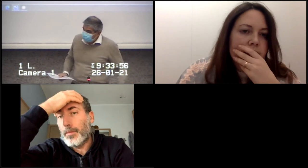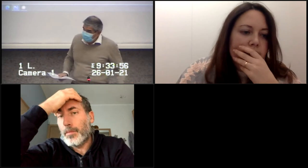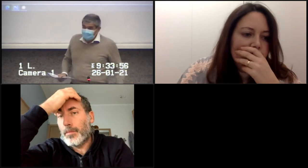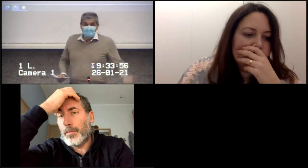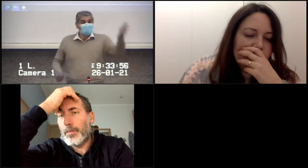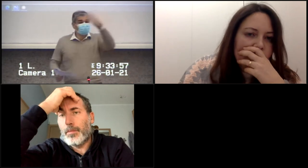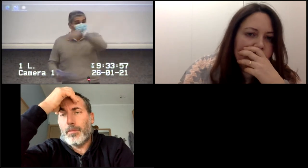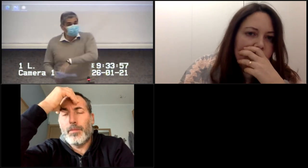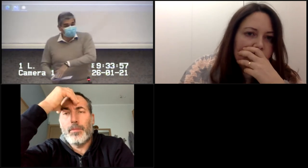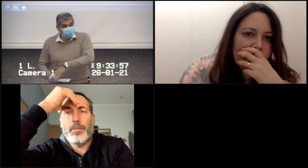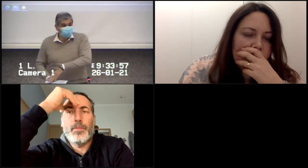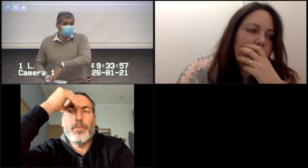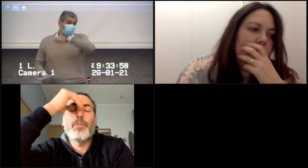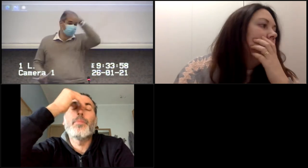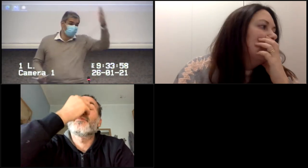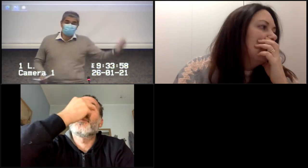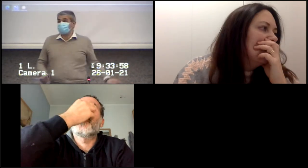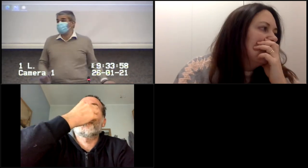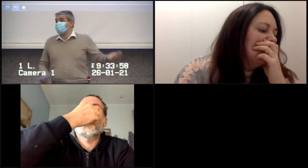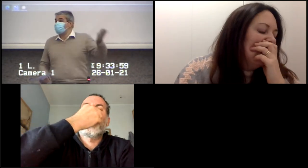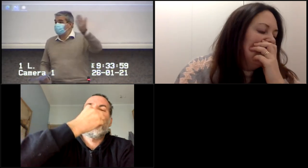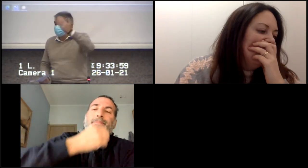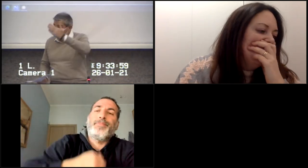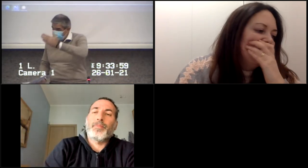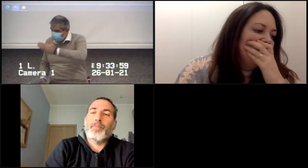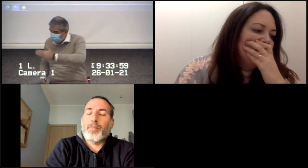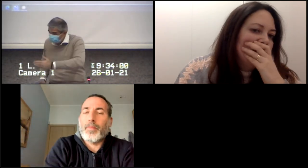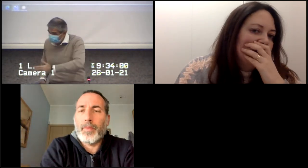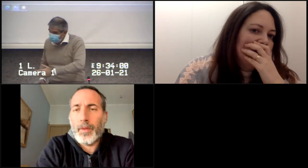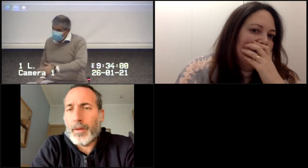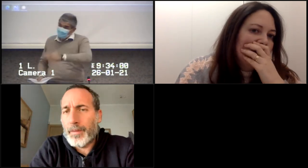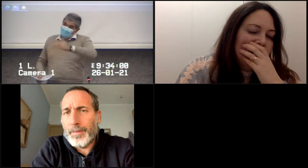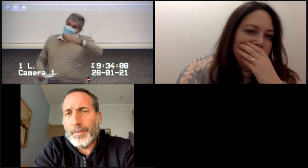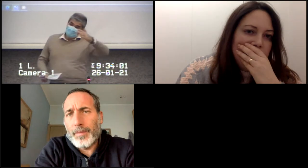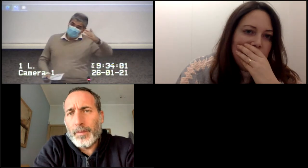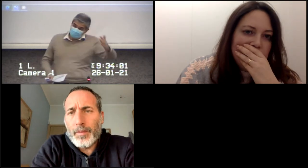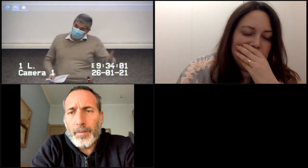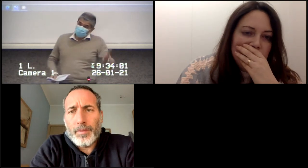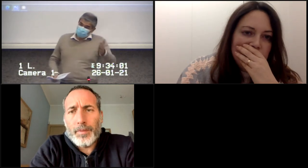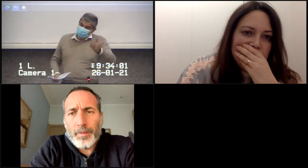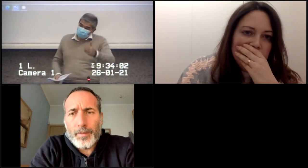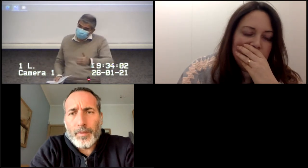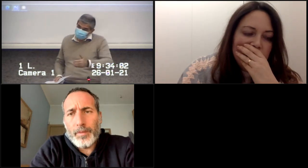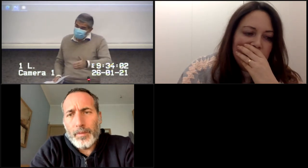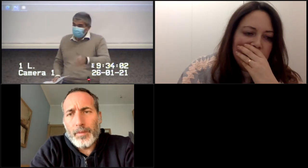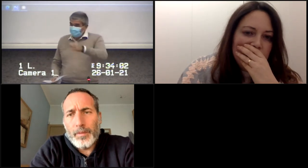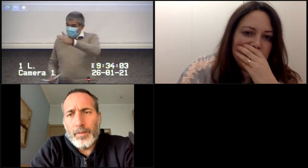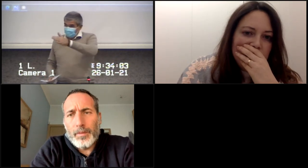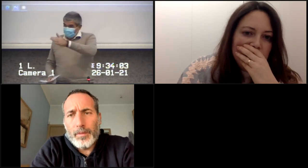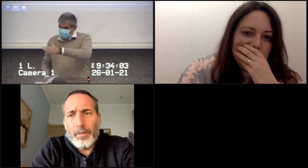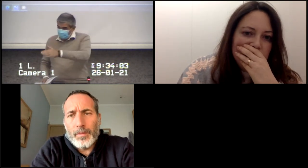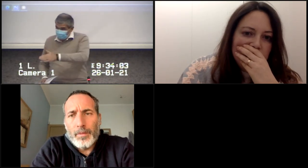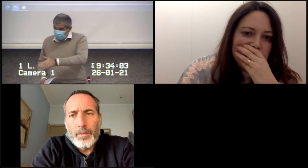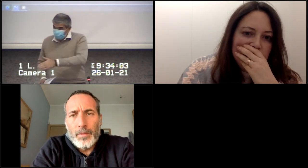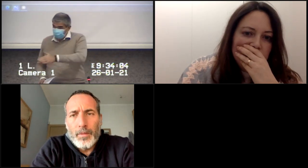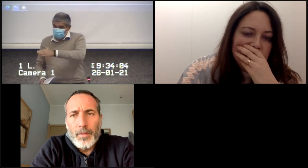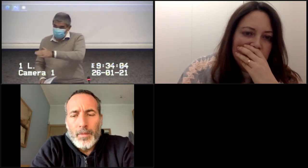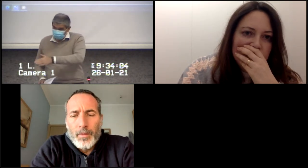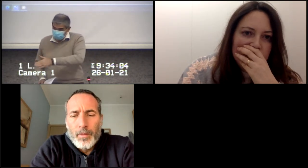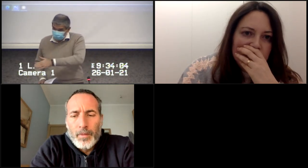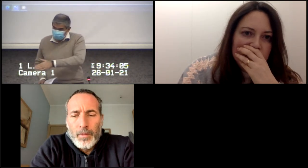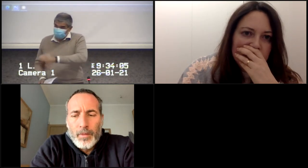sestese, non ne beneficiano perché questa legge si applica ai recuperi edilizi in